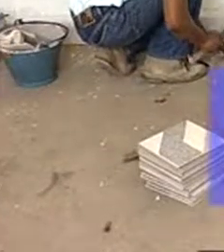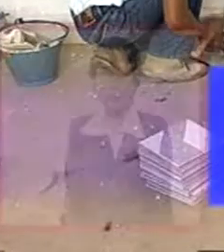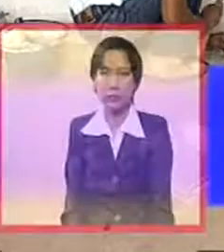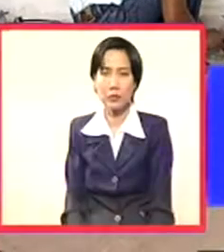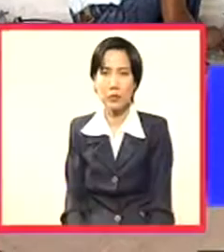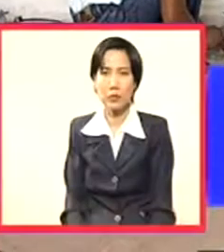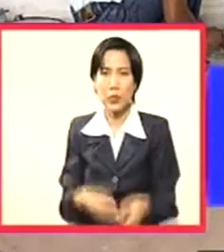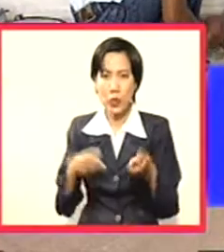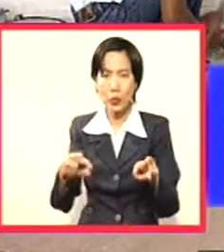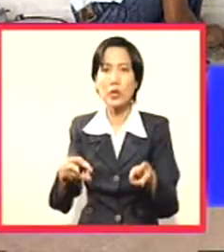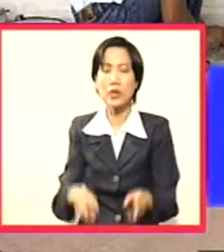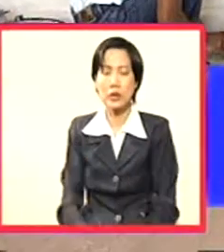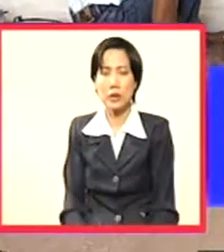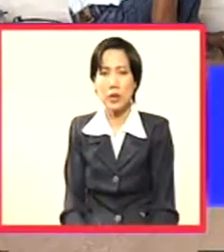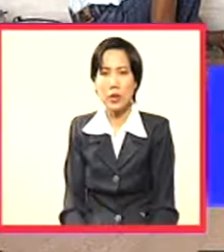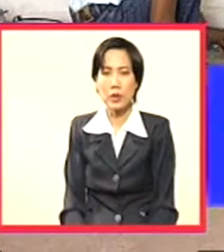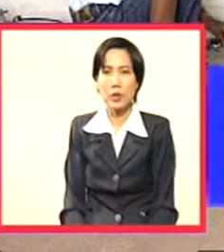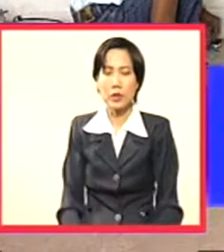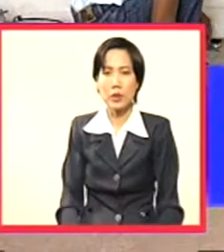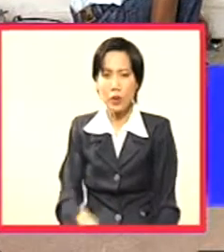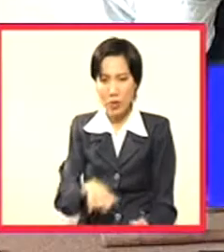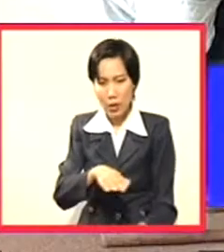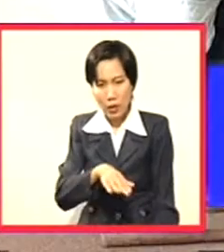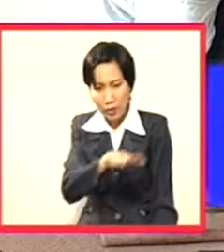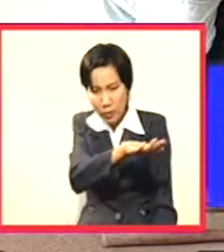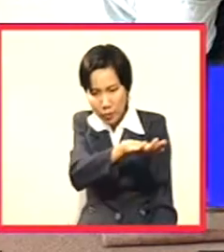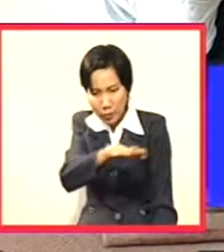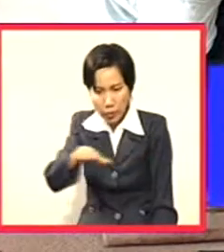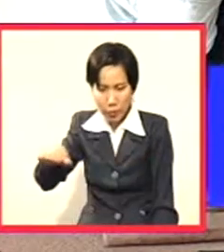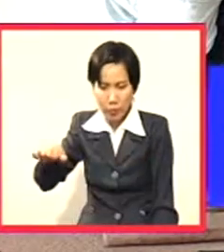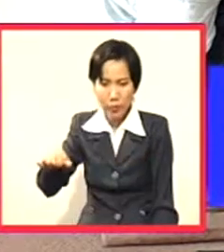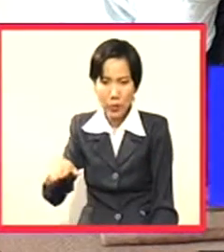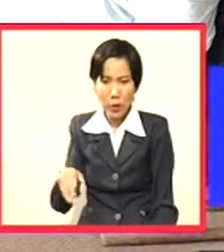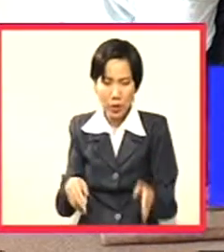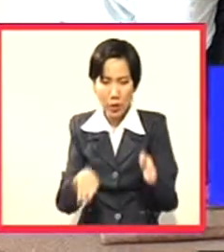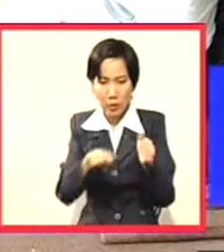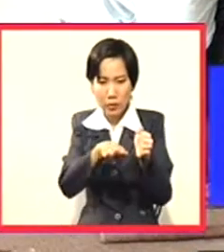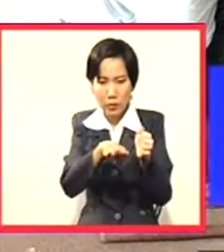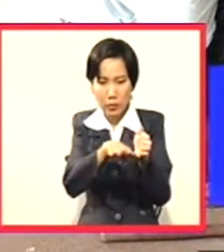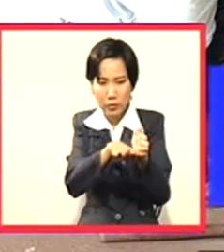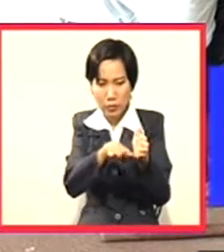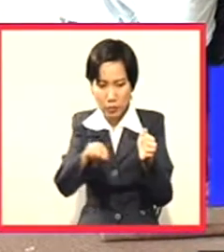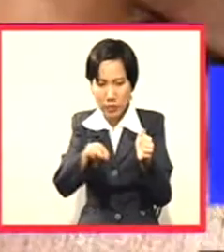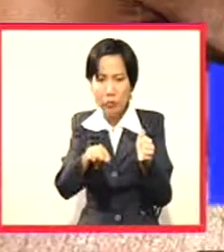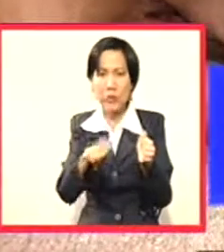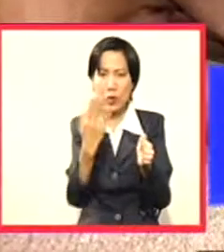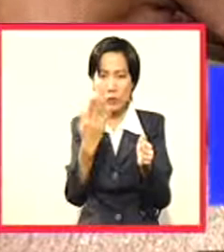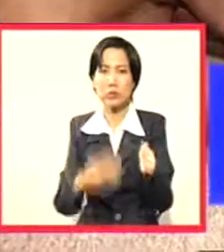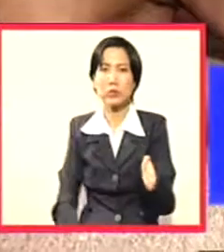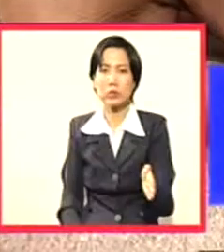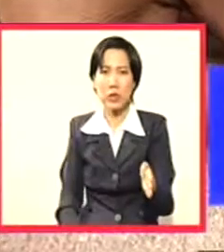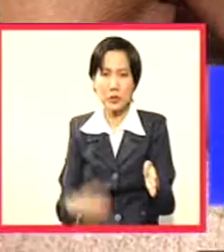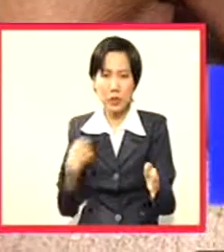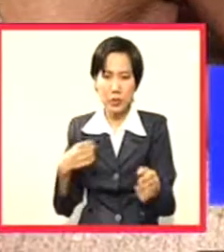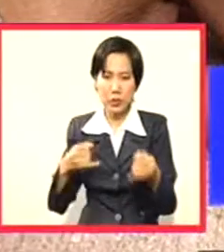วิธีการปูจะต้องมีการหาระดับผิวหน้ากระเบื้องโดยเริ่มจากส่วนในสุดของอาคารหรือมุมห้องโดยการใช้ส